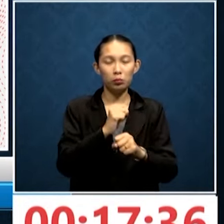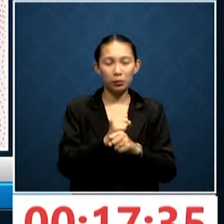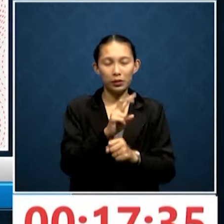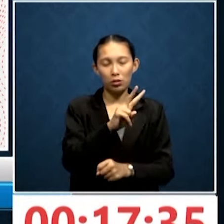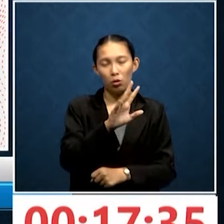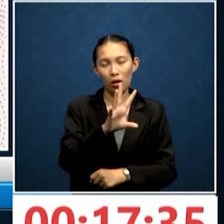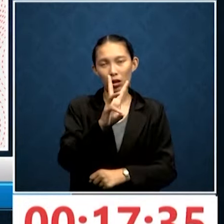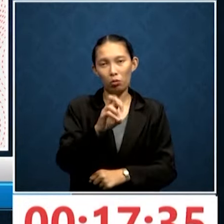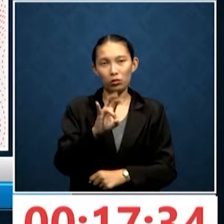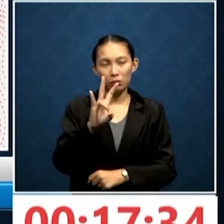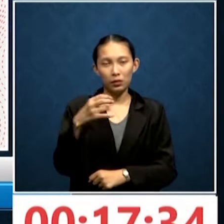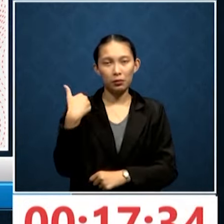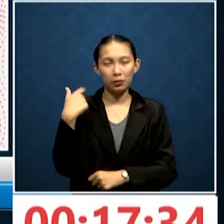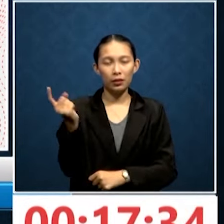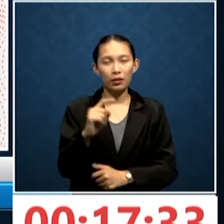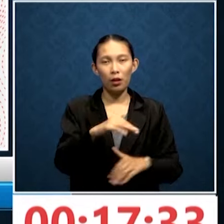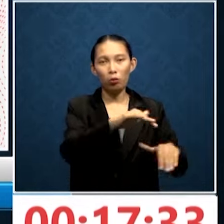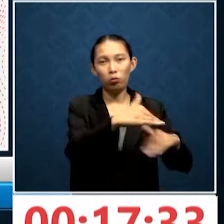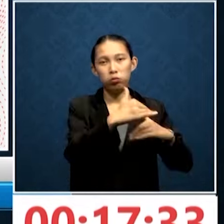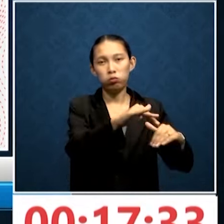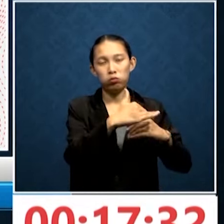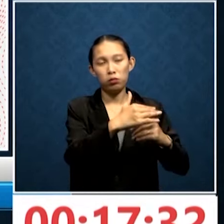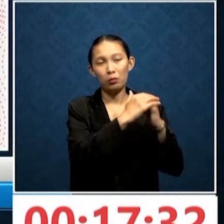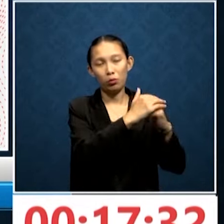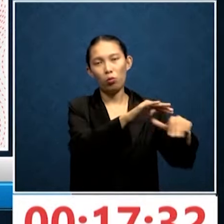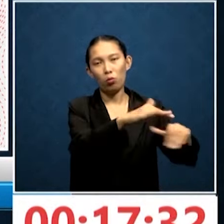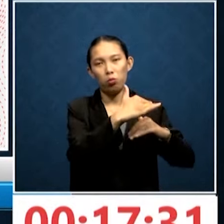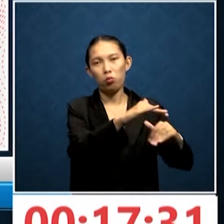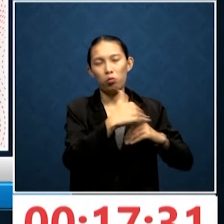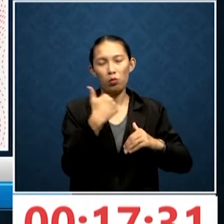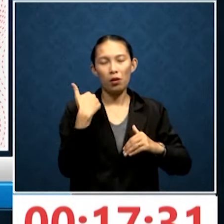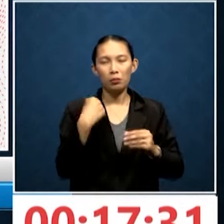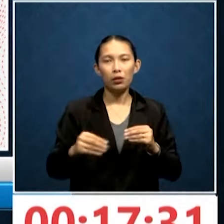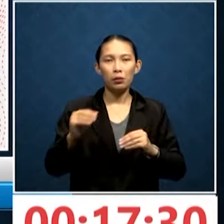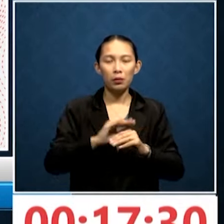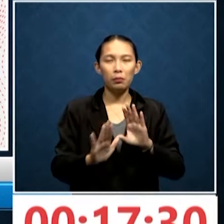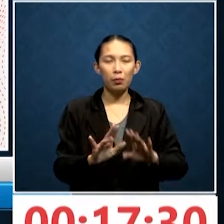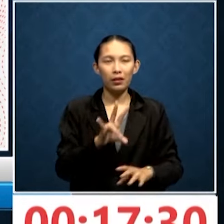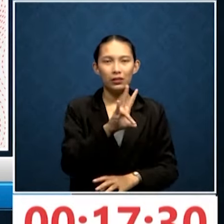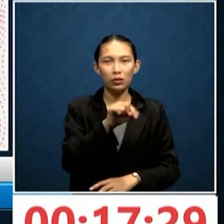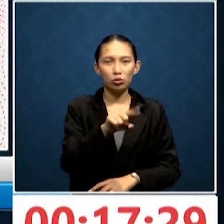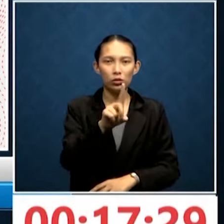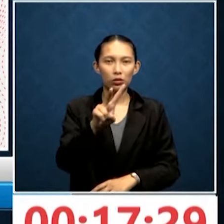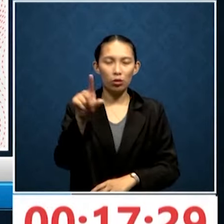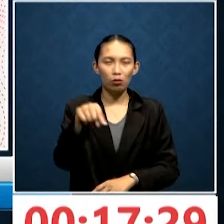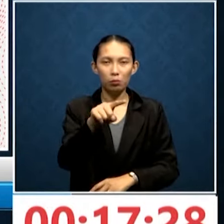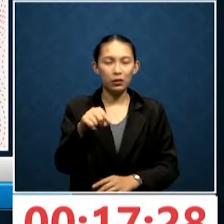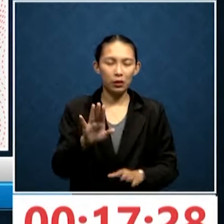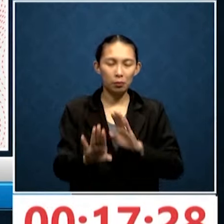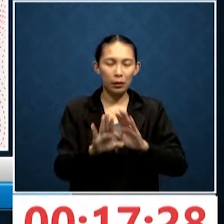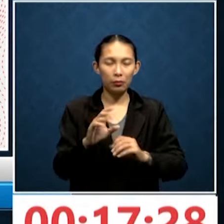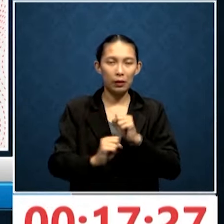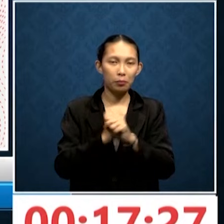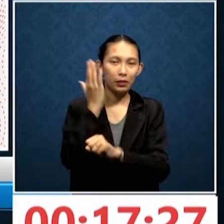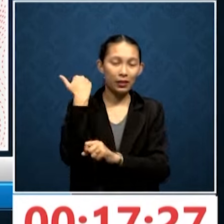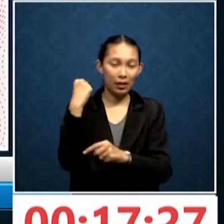2567มีการนำเข้าสินค้าจากจีนเพิ่มขึ้นถึง 7.12% เมื่อเทียบกับปีที่ผ่านมา